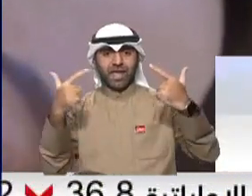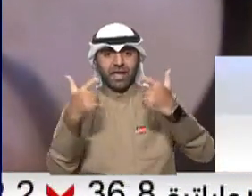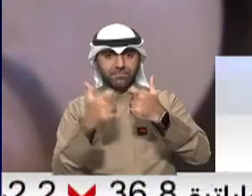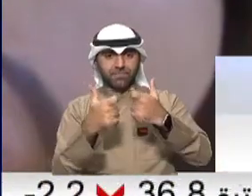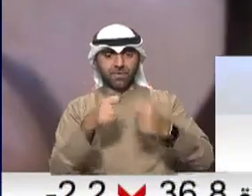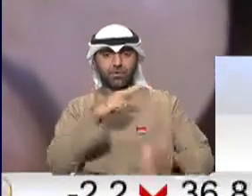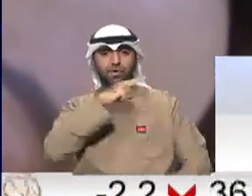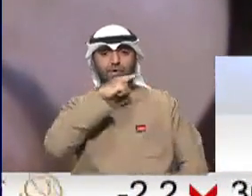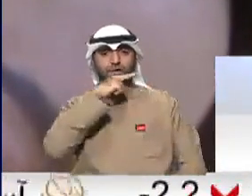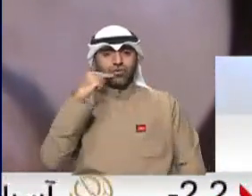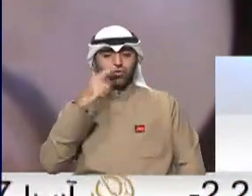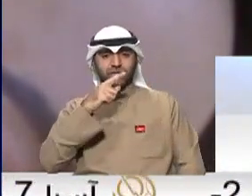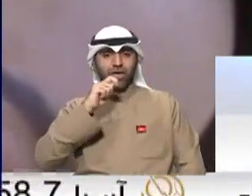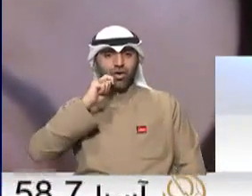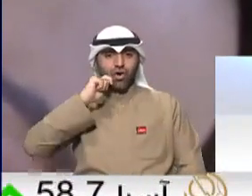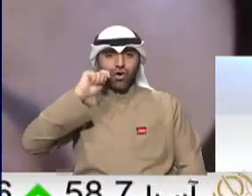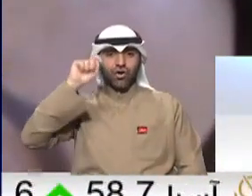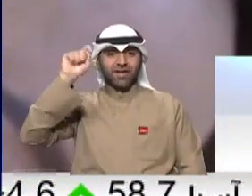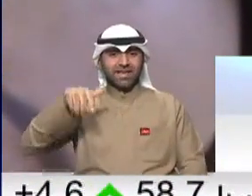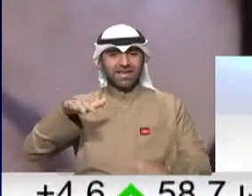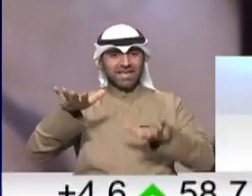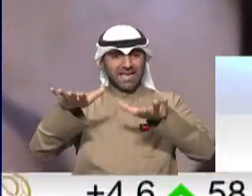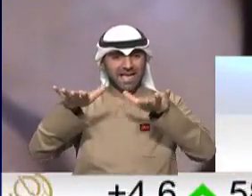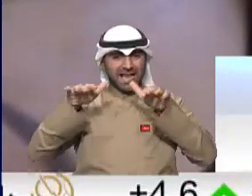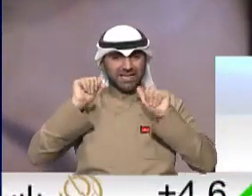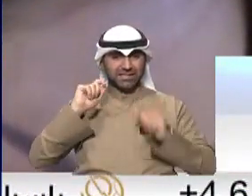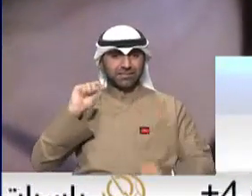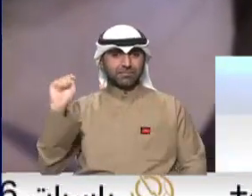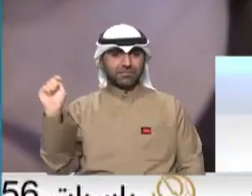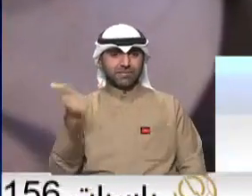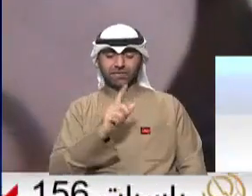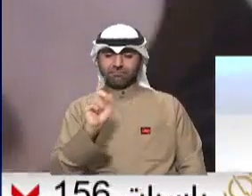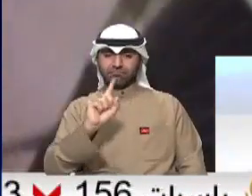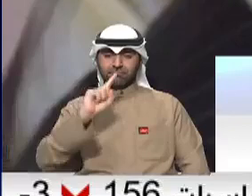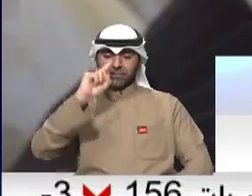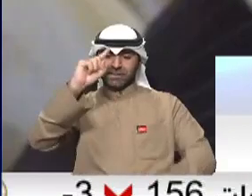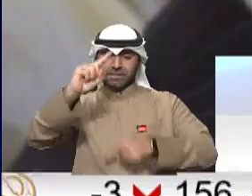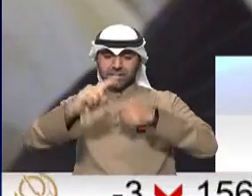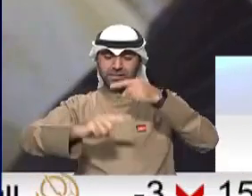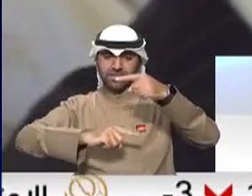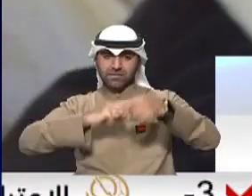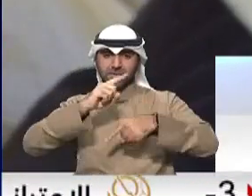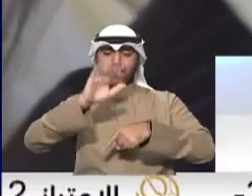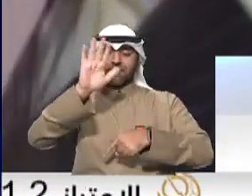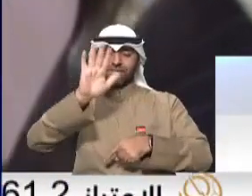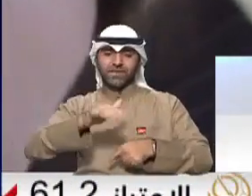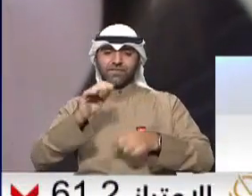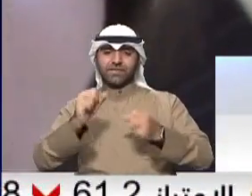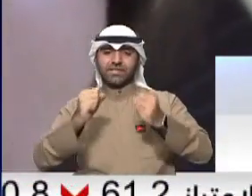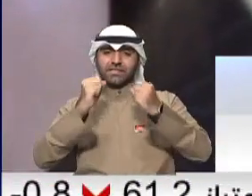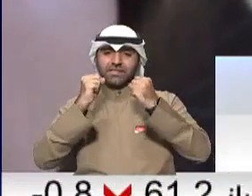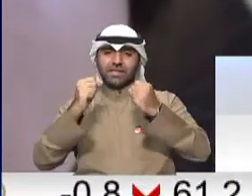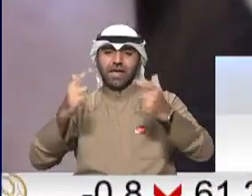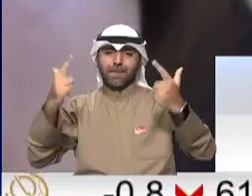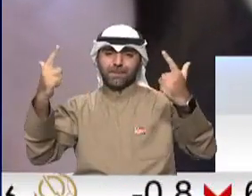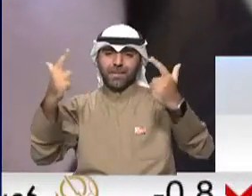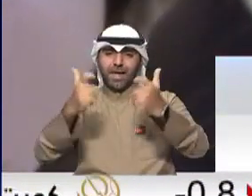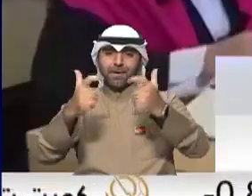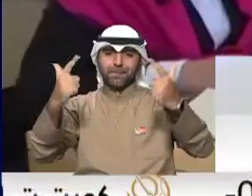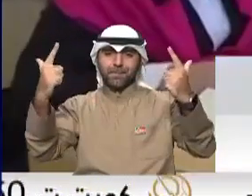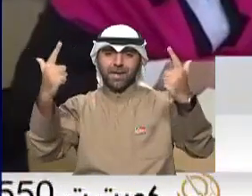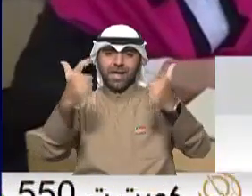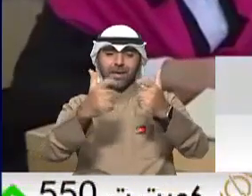المتحدة وحلف الناتو والاتحاد الأوروبي ستستمر لسنوات، والعقوبات الغربية